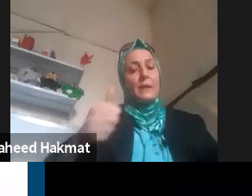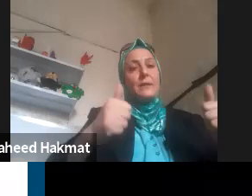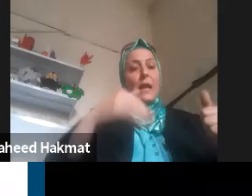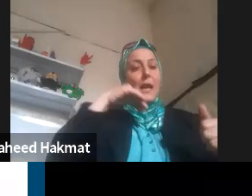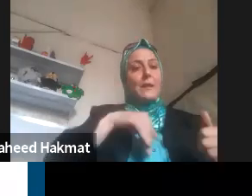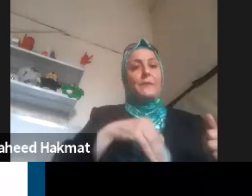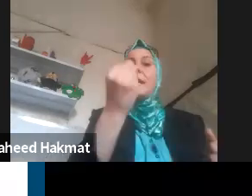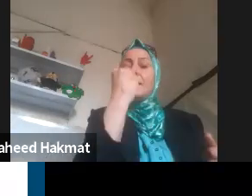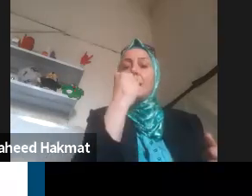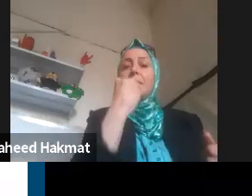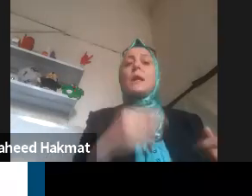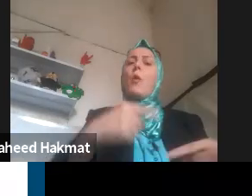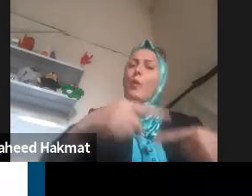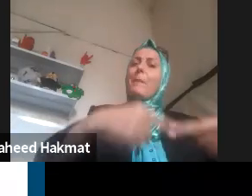آخره